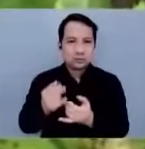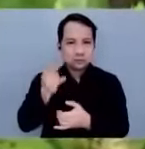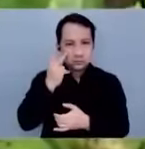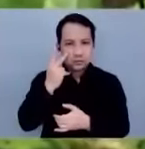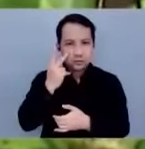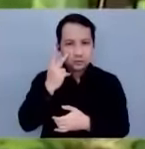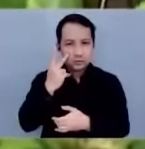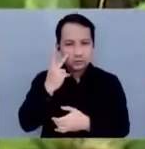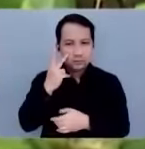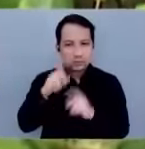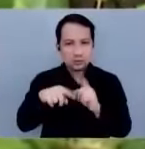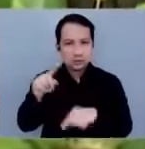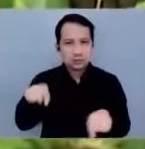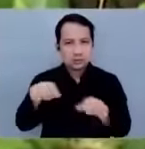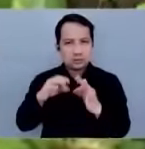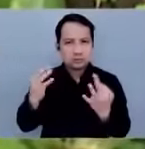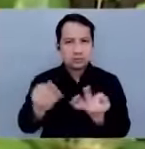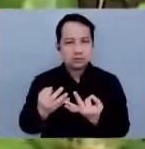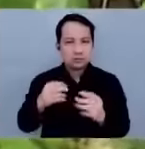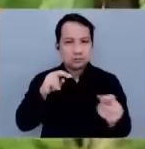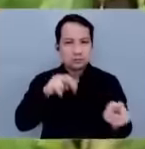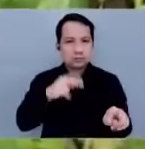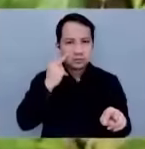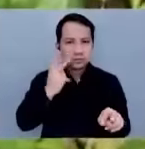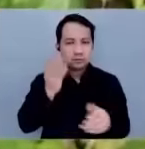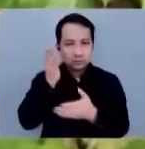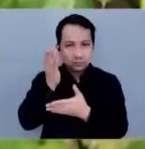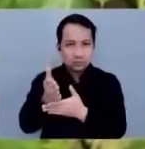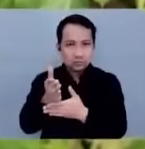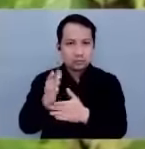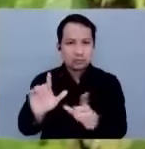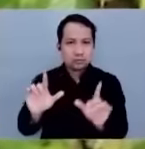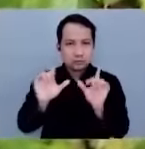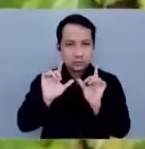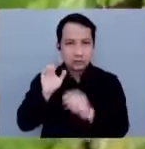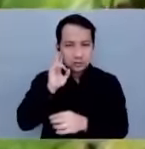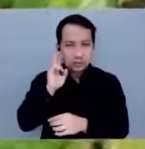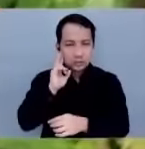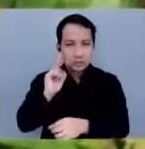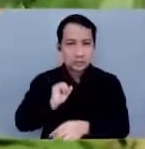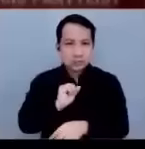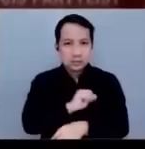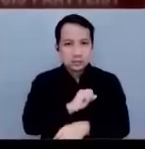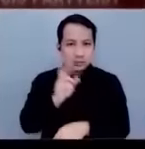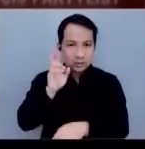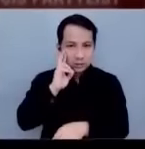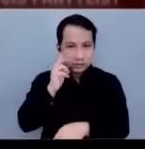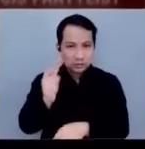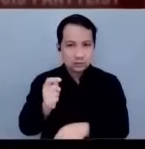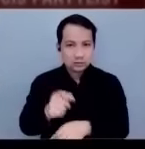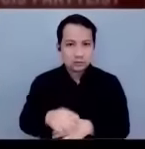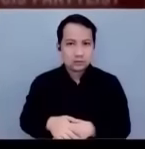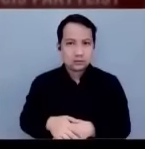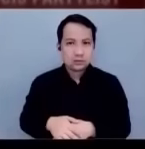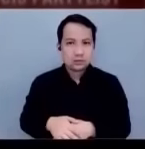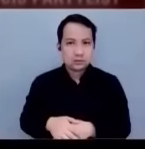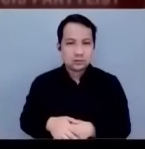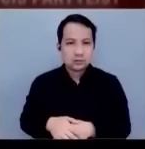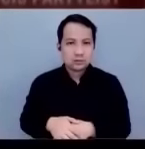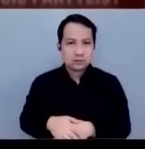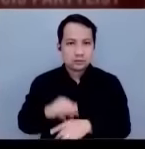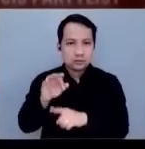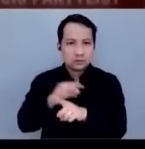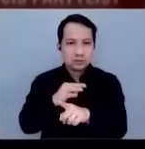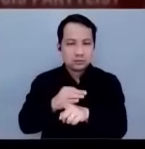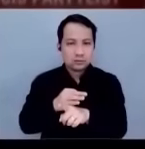ang iba nilang kaanak. Dito na sila dumulog sa wanted saradyo ni Senator Raffy Tulfo. Noong February 21 po ng